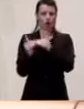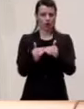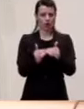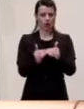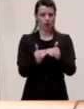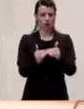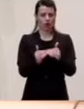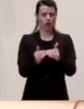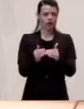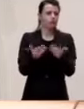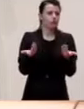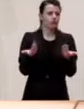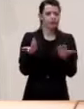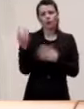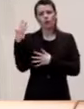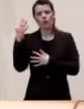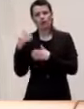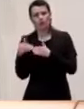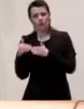qualitativamente